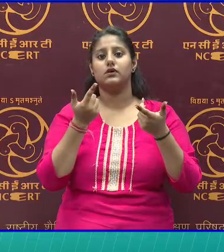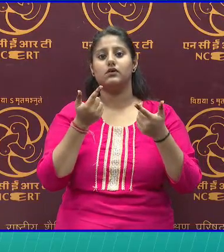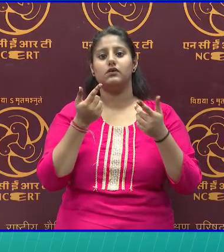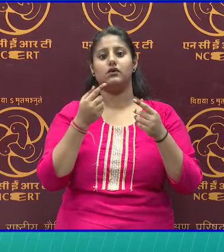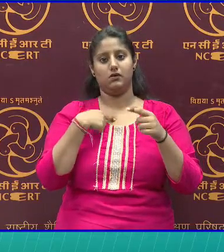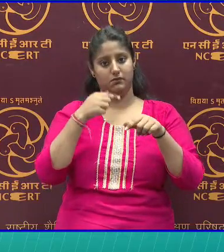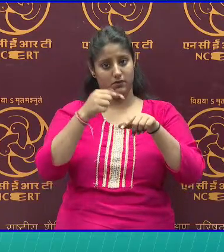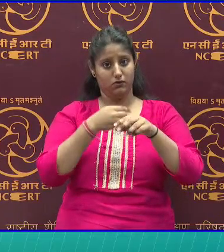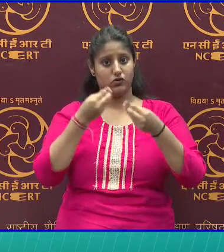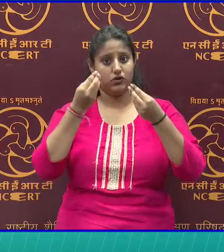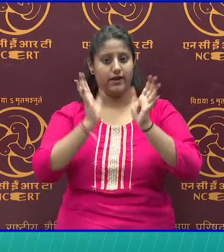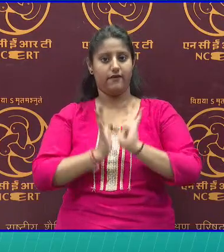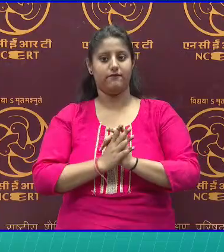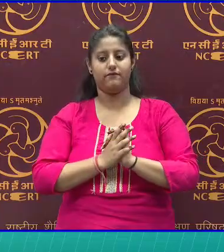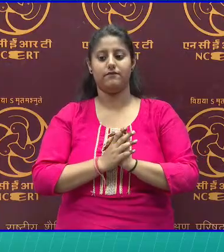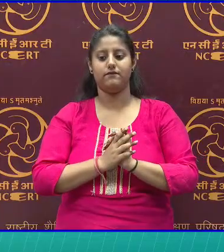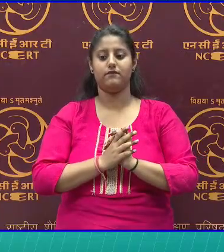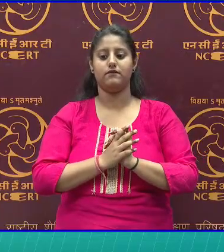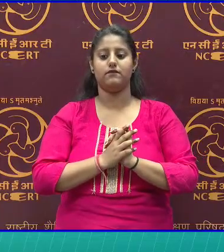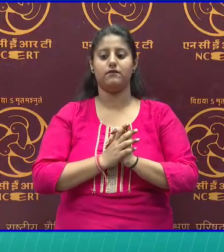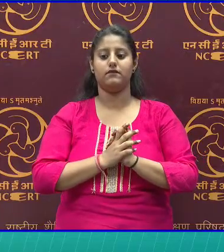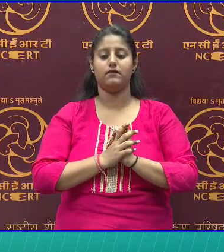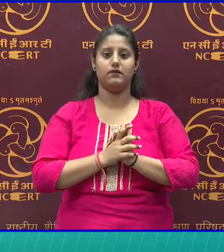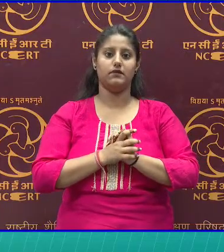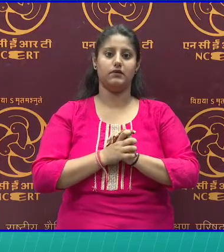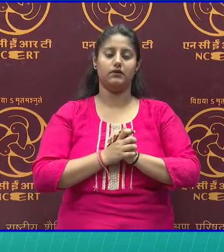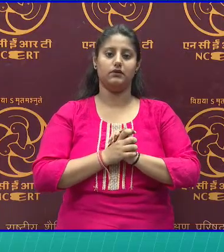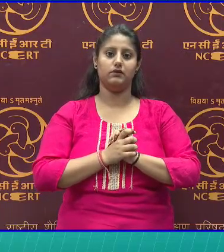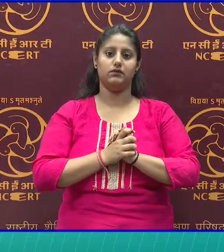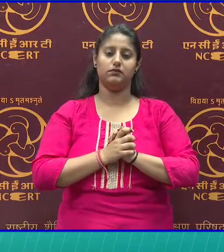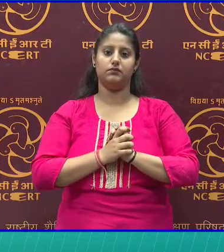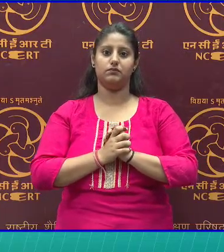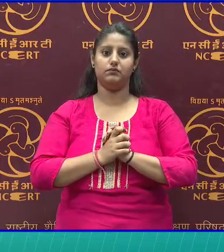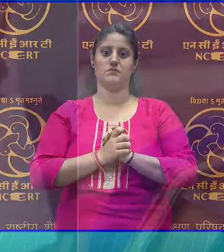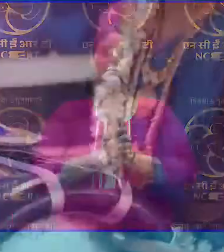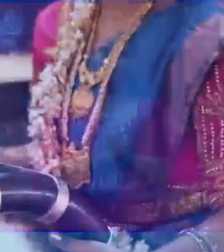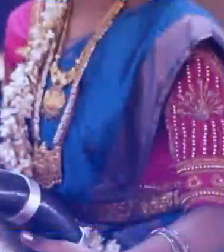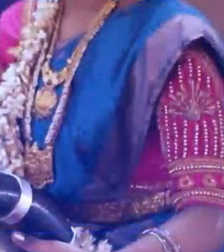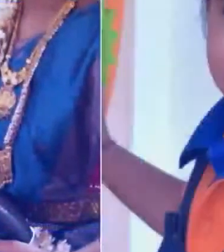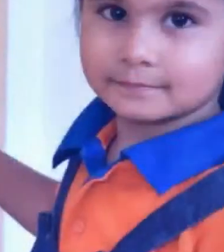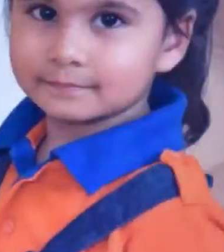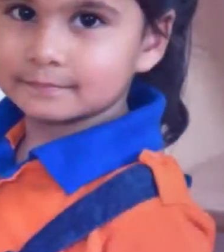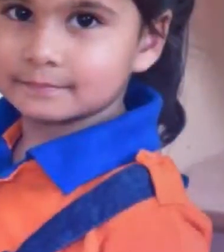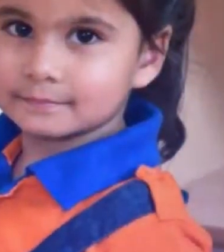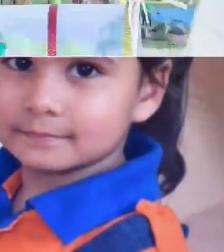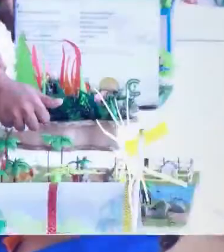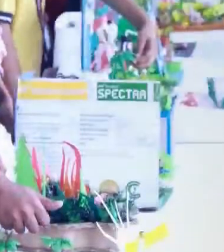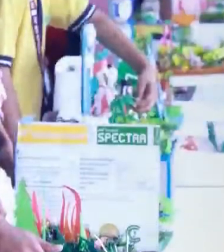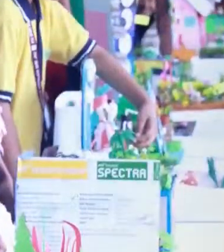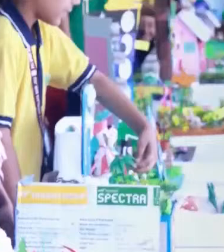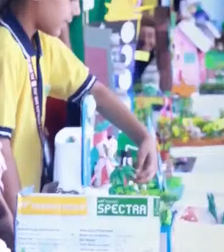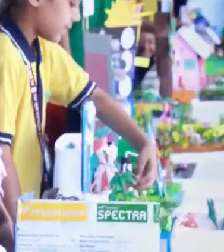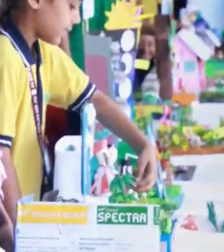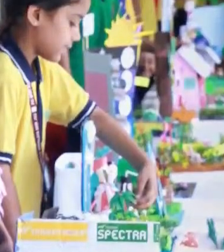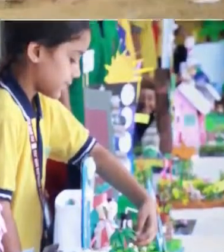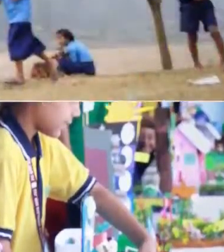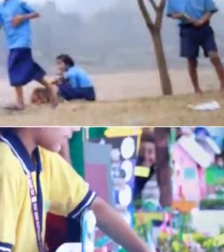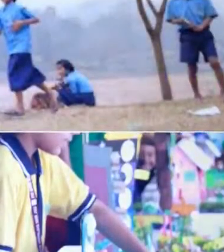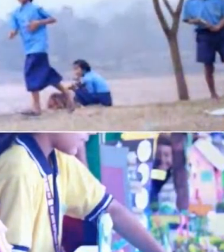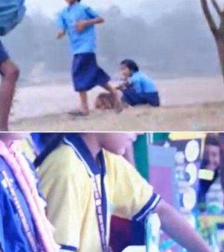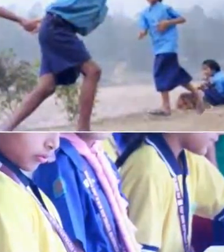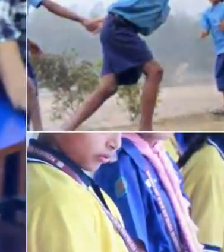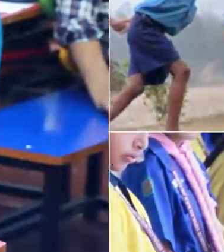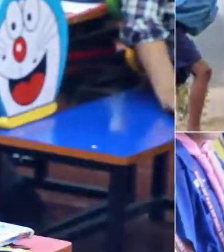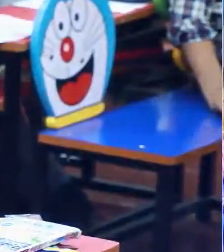an opportunity for you. Here's the video. क्या आपको भी गीत, कविता पढ़ने,